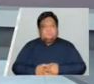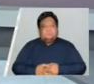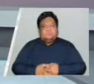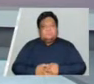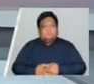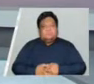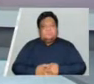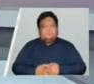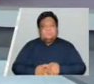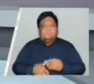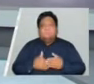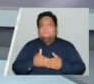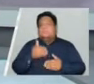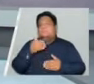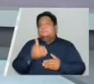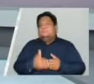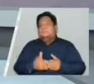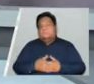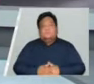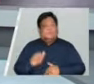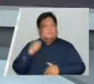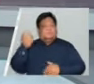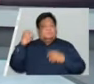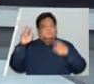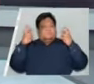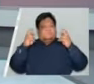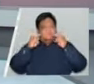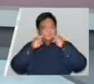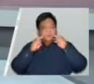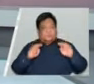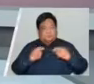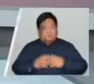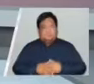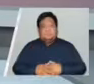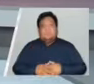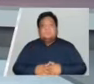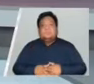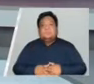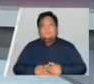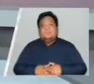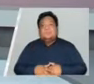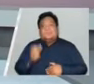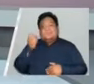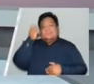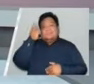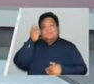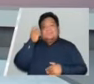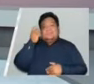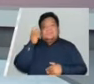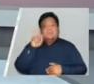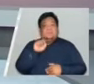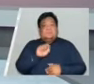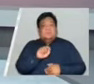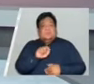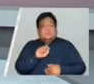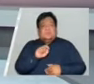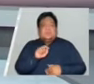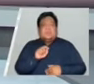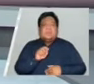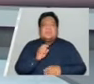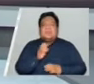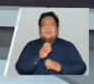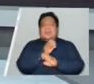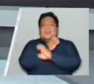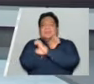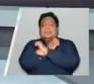Sa ibang balita naman, ang pagbaliktad ng daloy ng EDSA bus carousel ang isa sa iniisip na solusyon ng Transportation Department para po sa problema